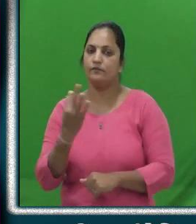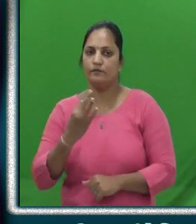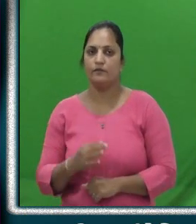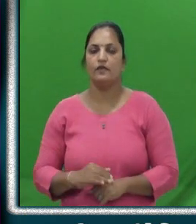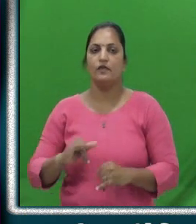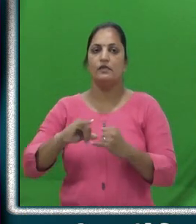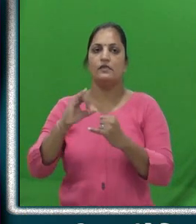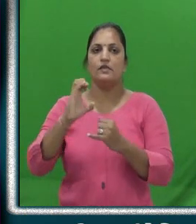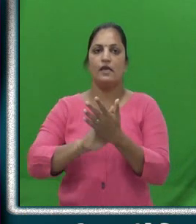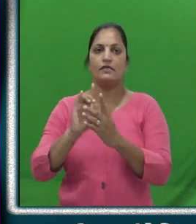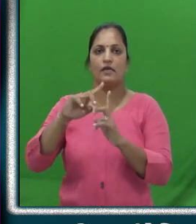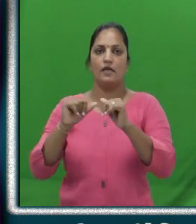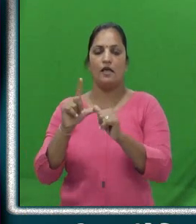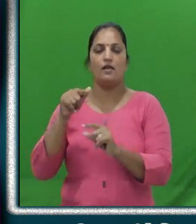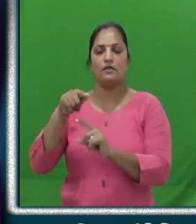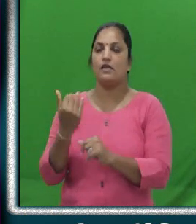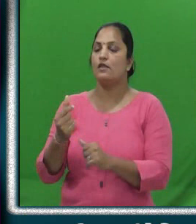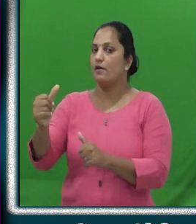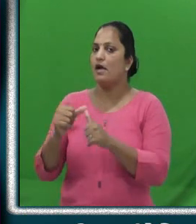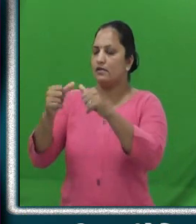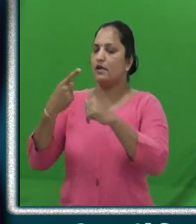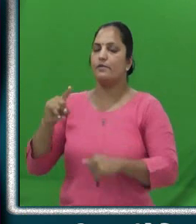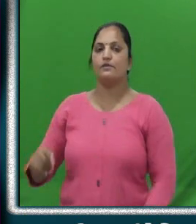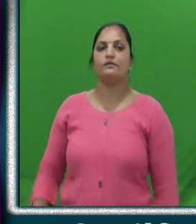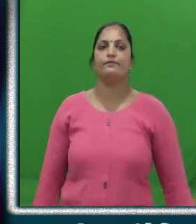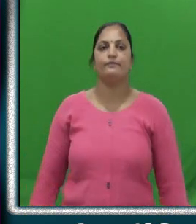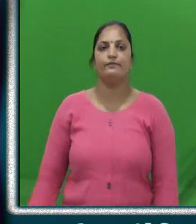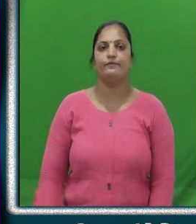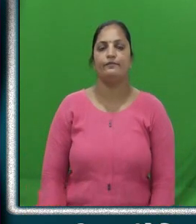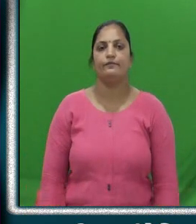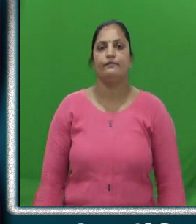ઝડપથી. હા સરસ, ચૈતાલી અધ્યાપકે જવાબ આપ્યો, સરસ.